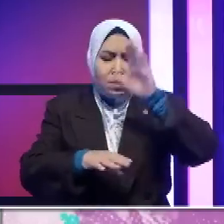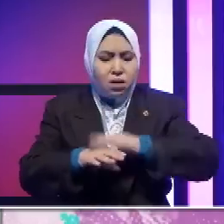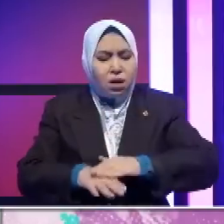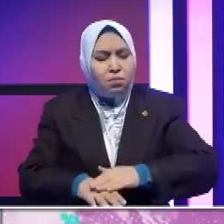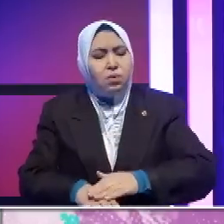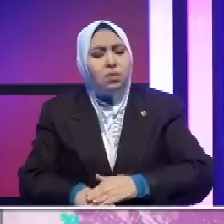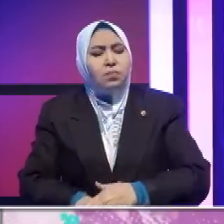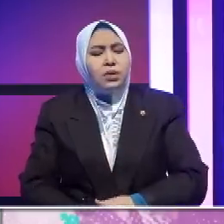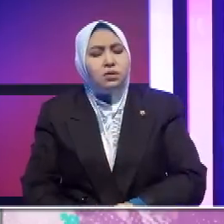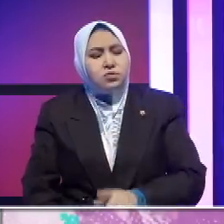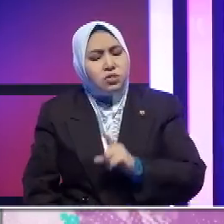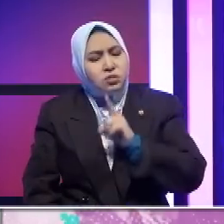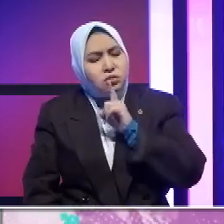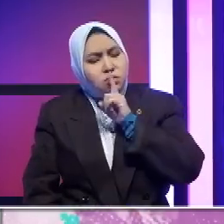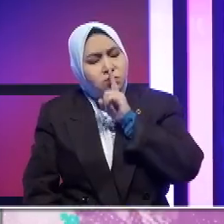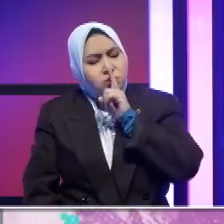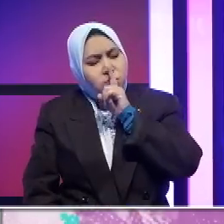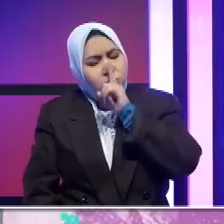يعدكم